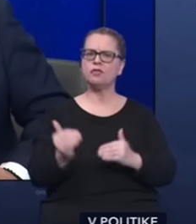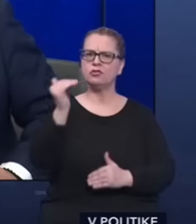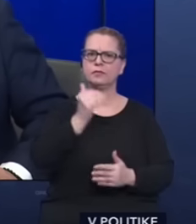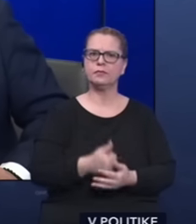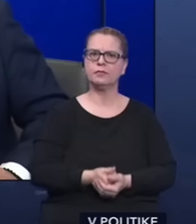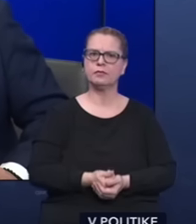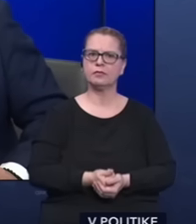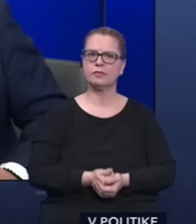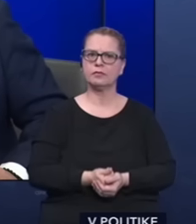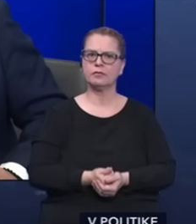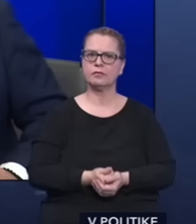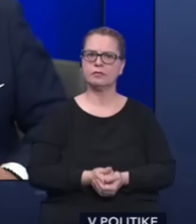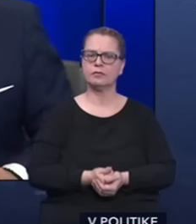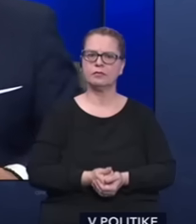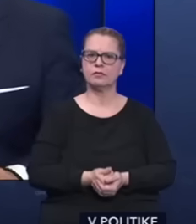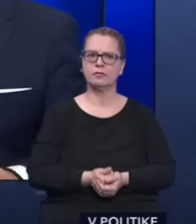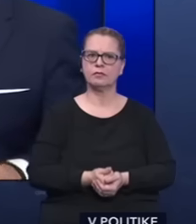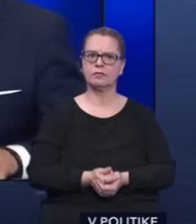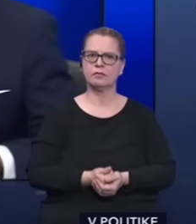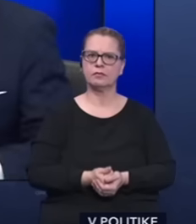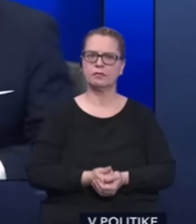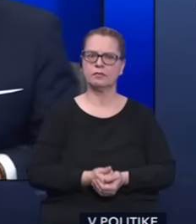50 000 eur. Zdvihol im dane.